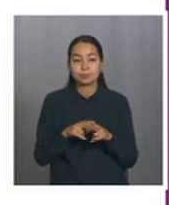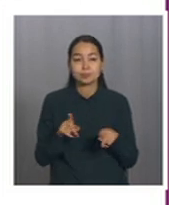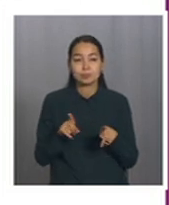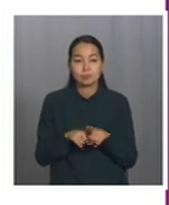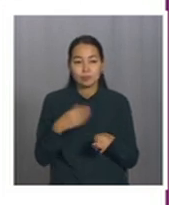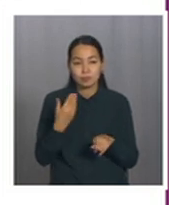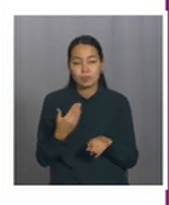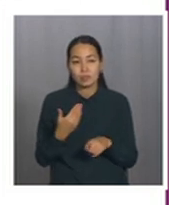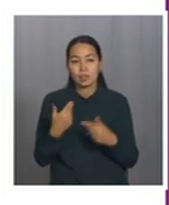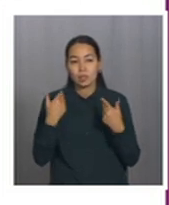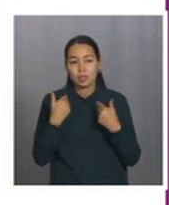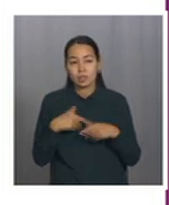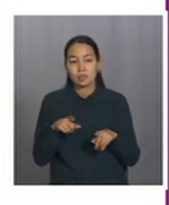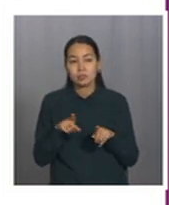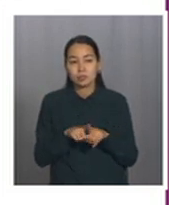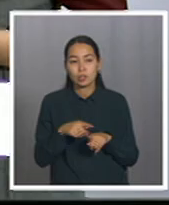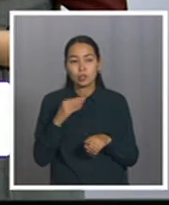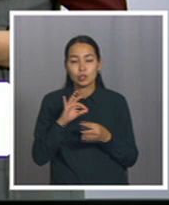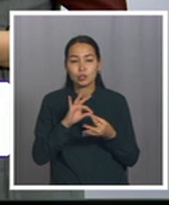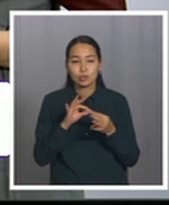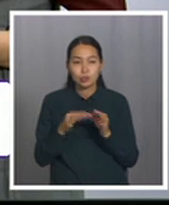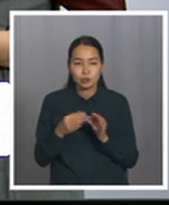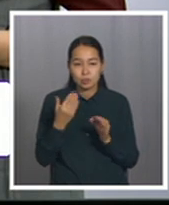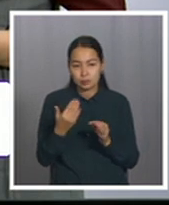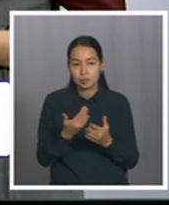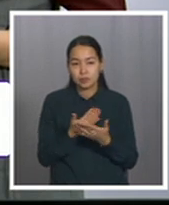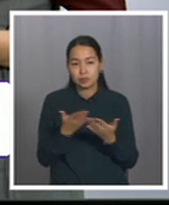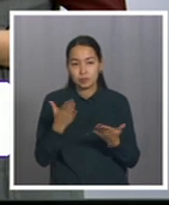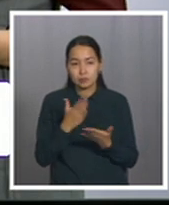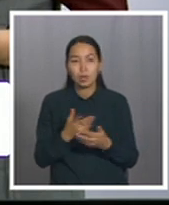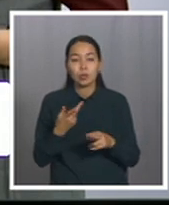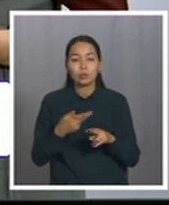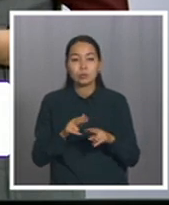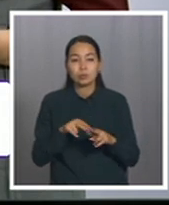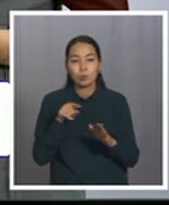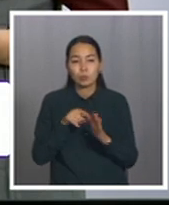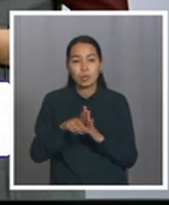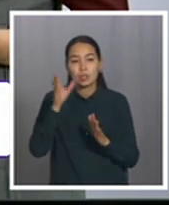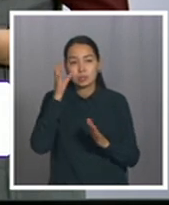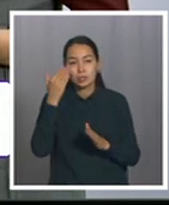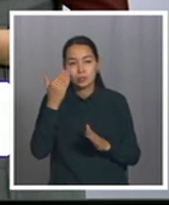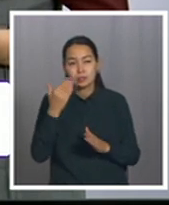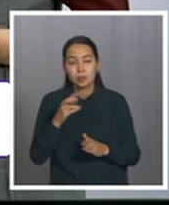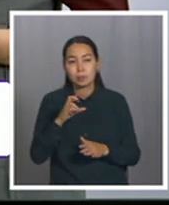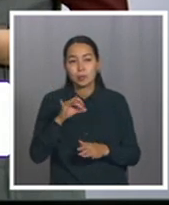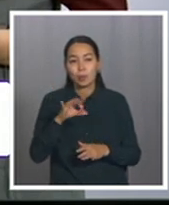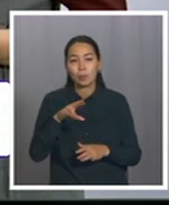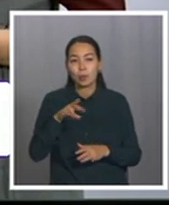зат күрделі зат болуп саналат. Сондуктан аны ғылыми тилде биополимерлер